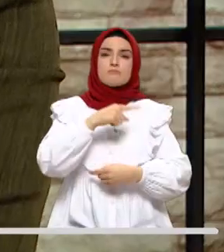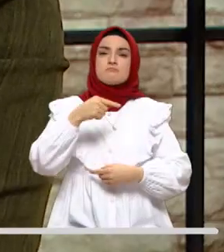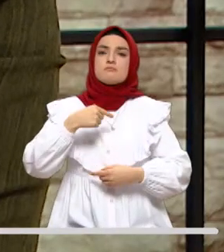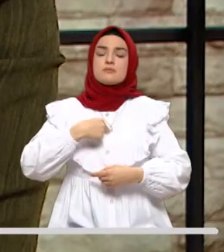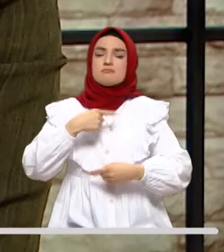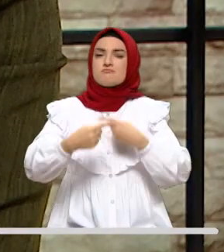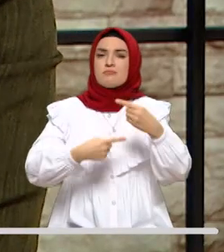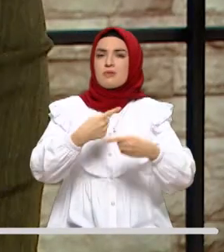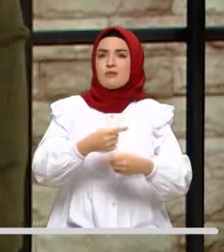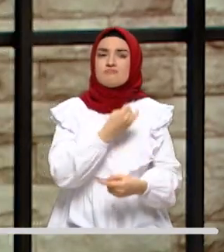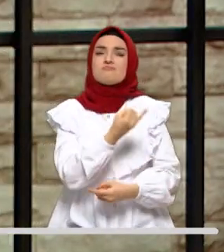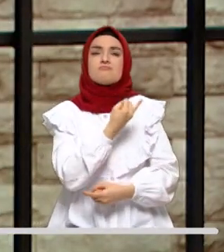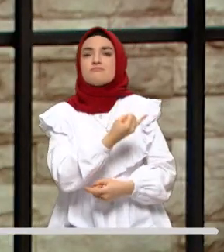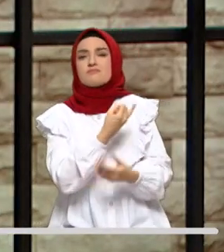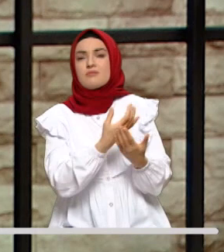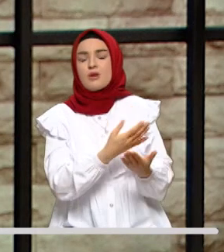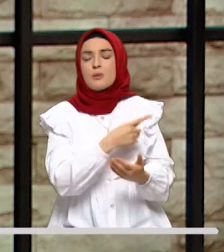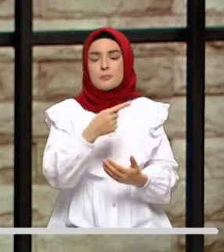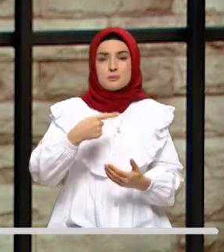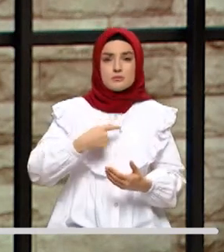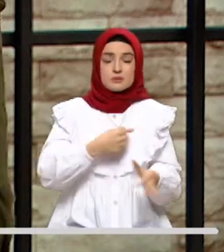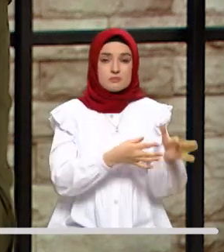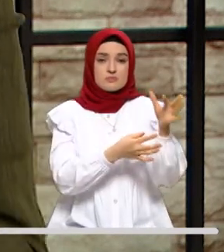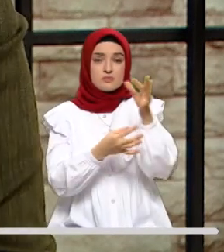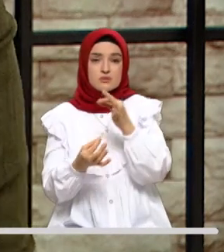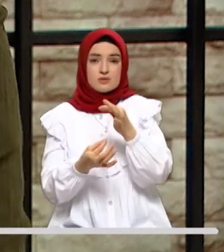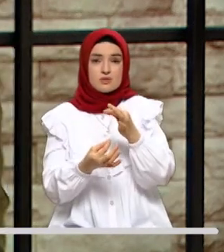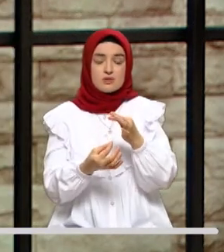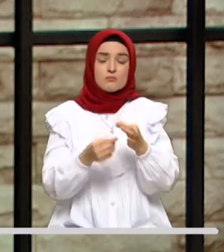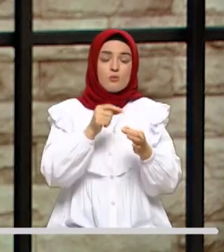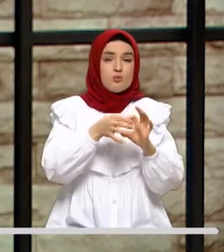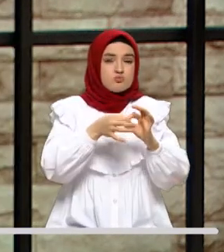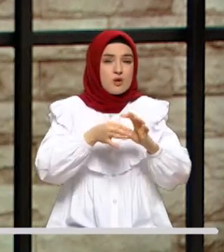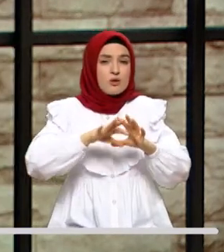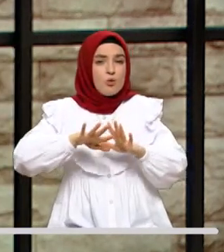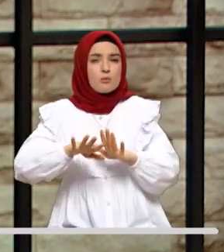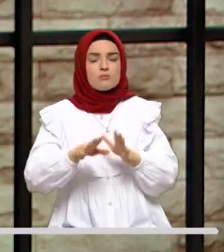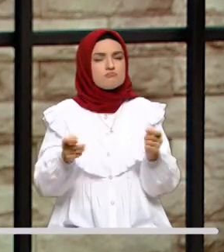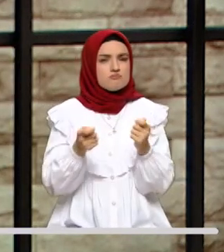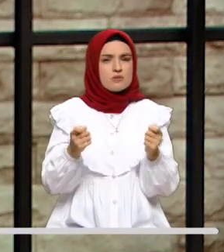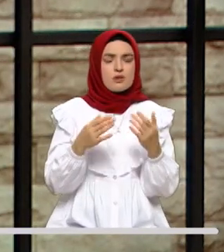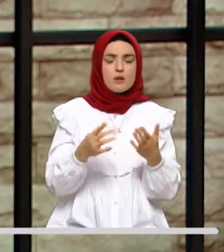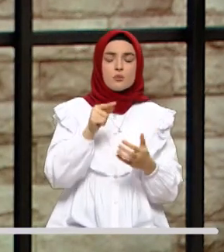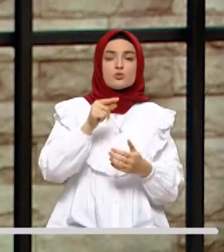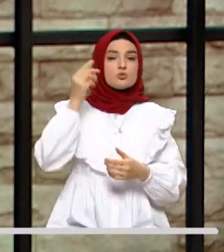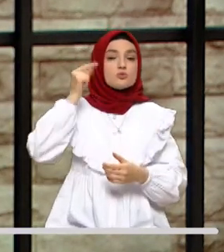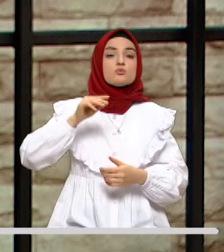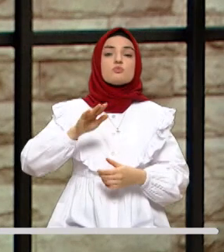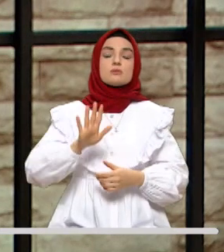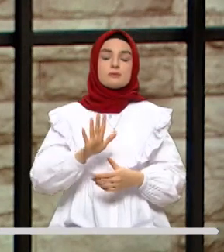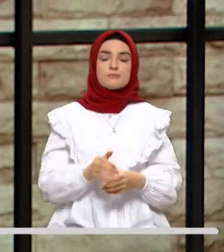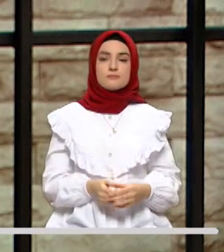geleneklerimizle alay ede durdular. Ve bizim insanımızı da mankurtlaştırmaya kalktılar. Ama şunu hiçbir zaman unutmasın sayın